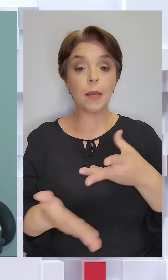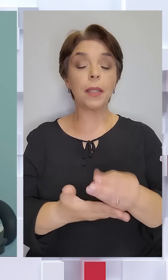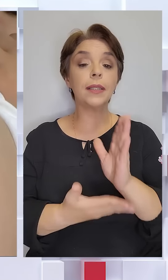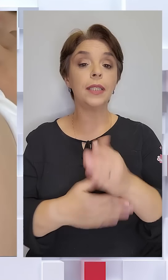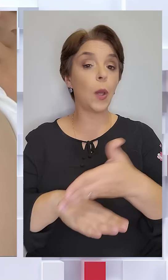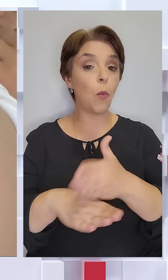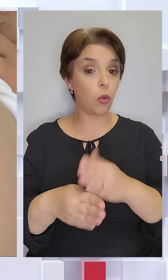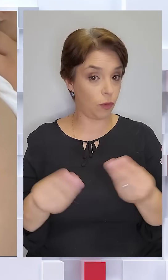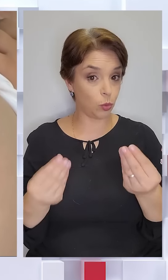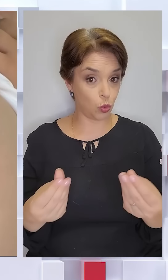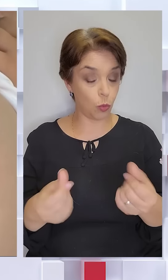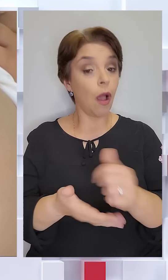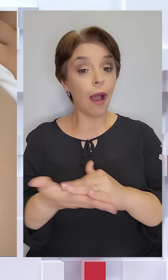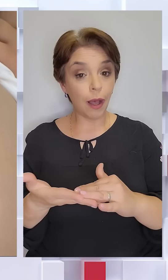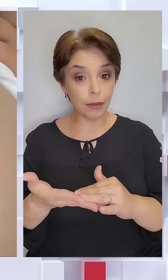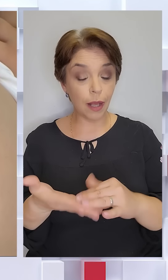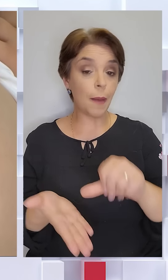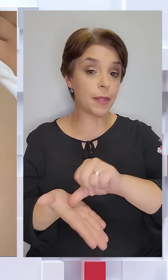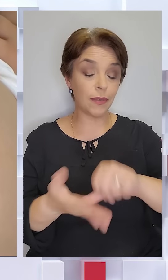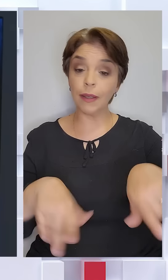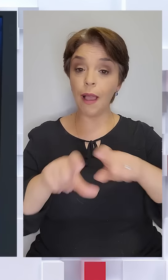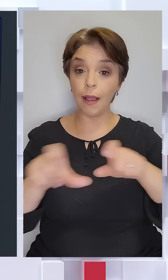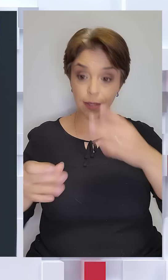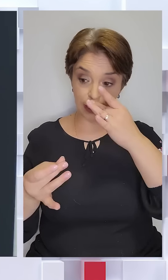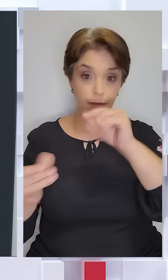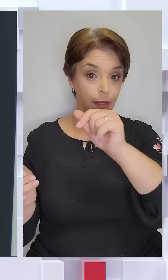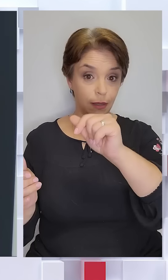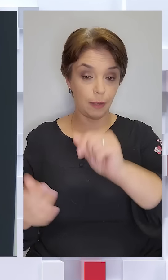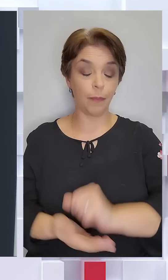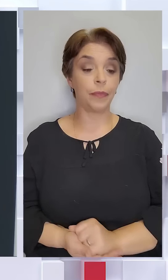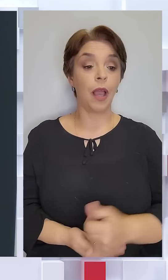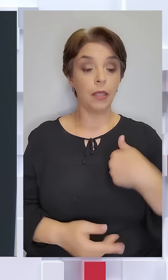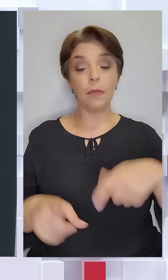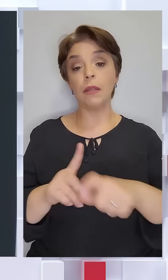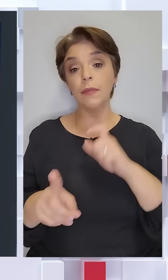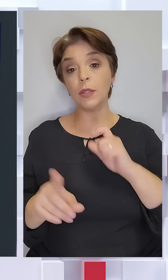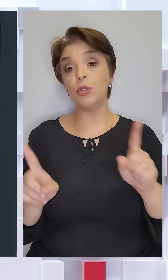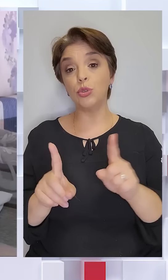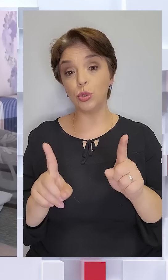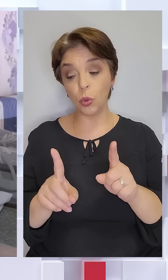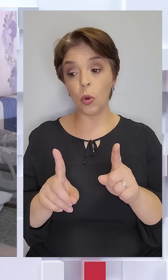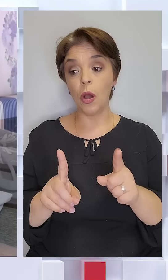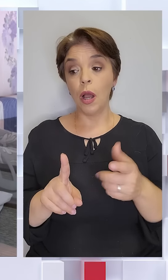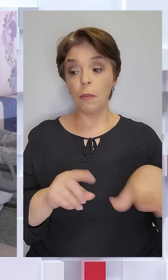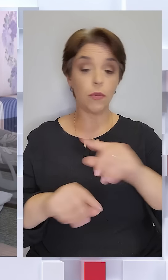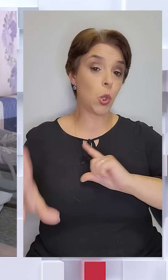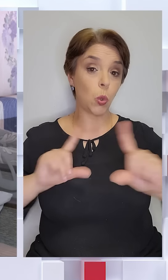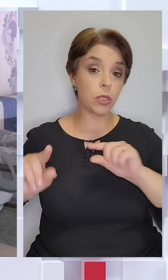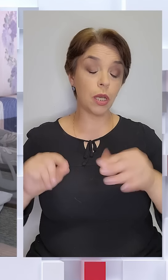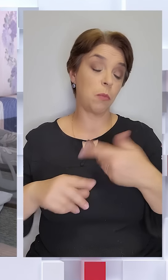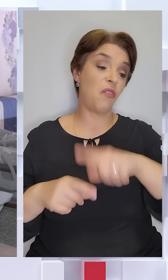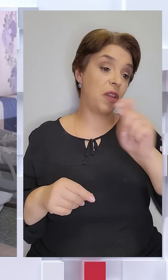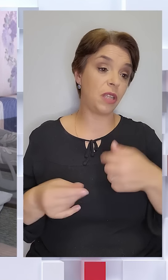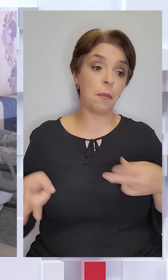тільки половину суми, а далі – представники агенції зникли. Вони мені відповіли, ми усі роз'їхалися, бо